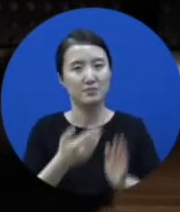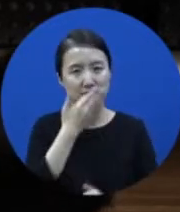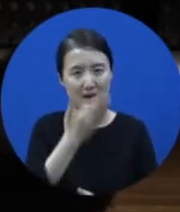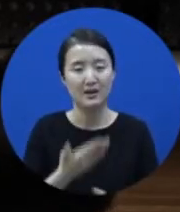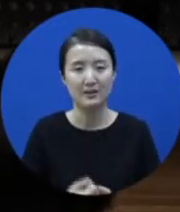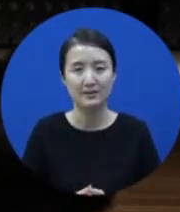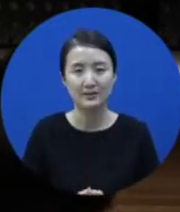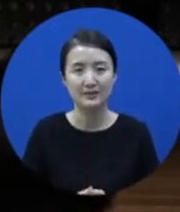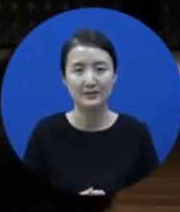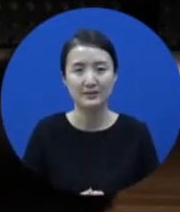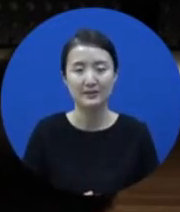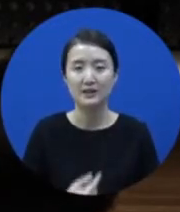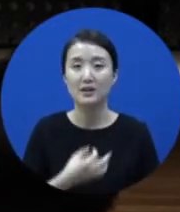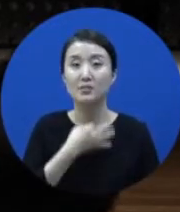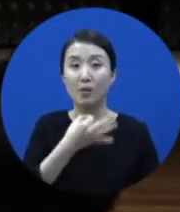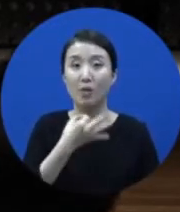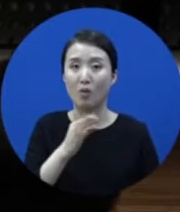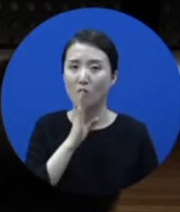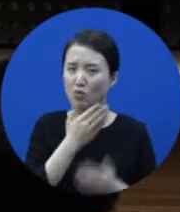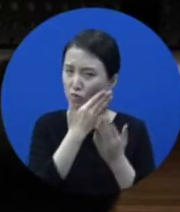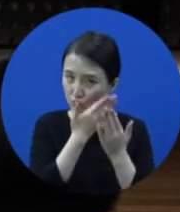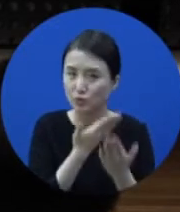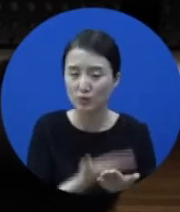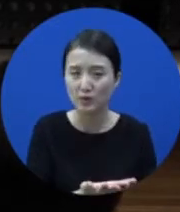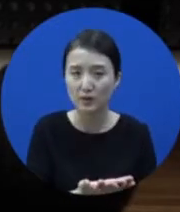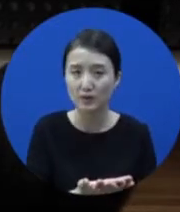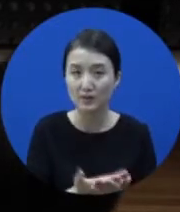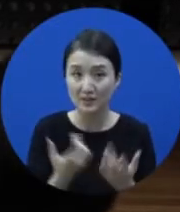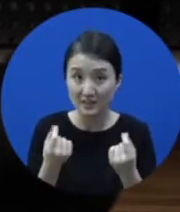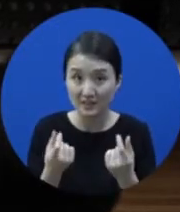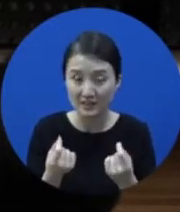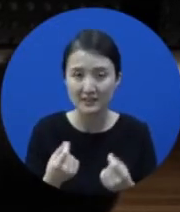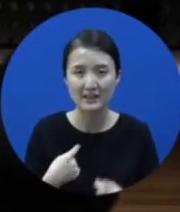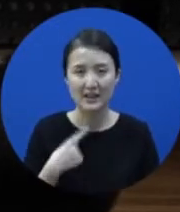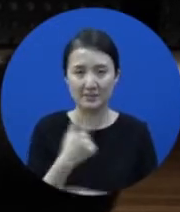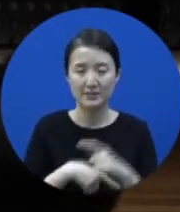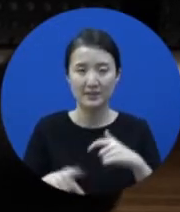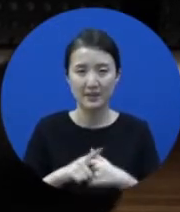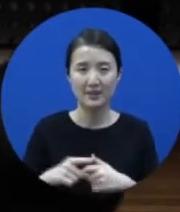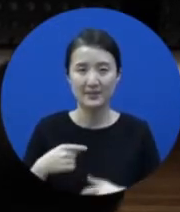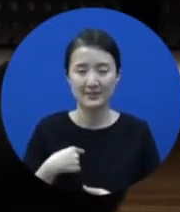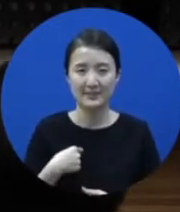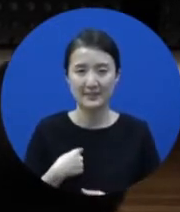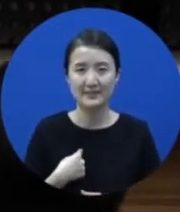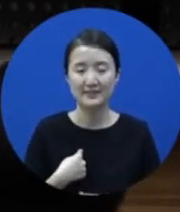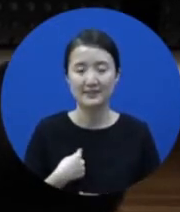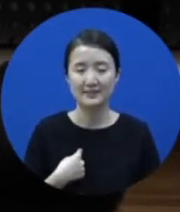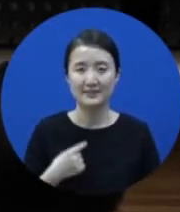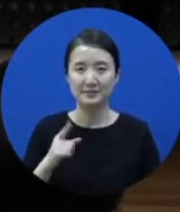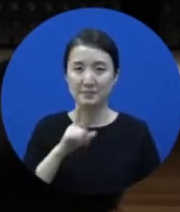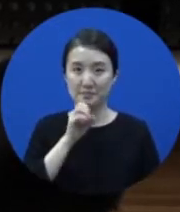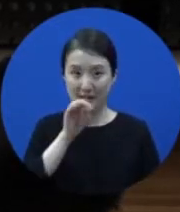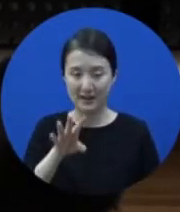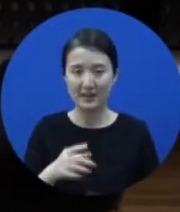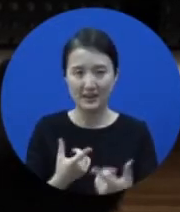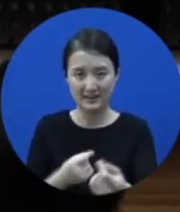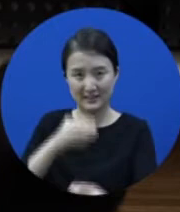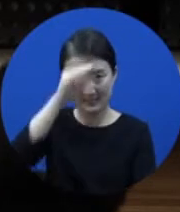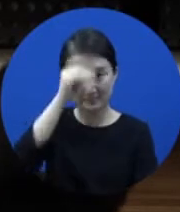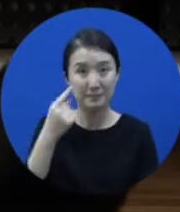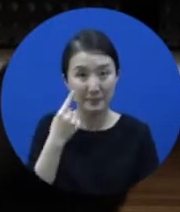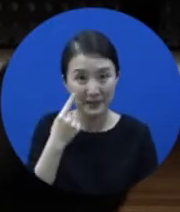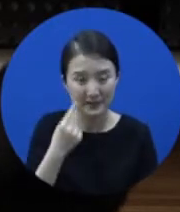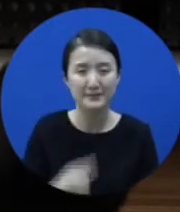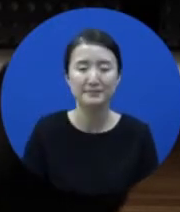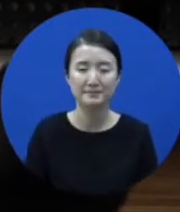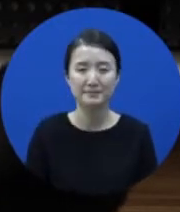한번 좀 인식하시라고 당신의 목소리가 무기입니다. 이렇게 제가 한번 외쳐볼게요. 제가 당신의 목소리는 하면 여러분이 무기입니다. 한번